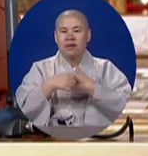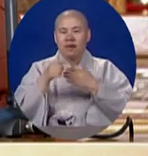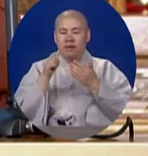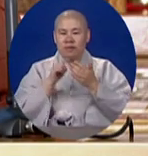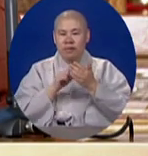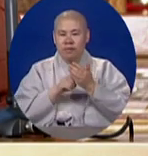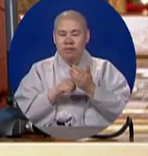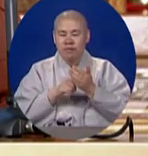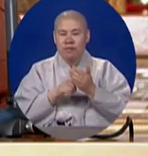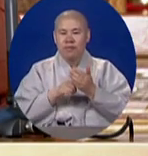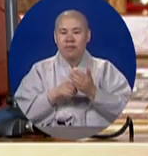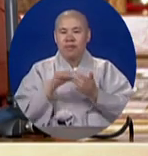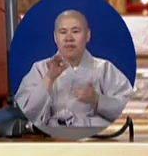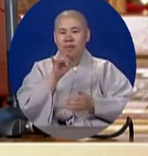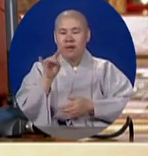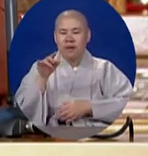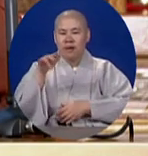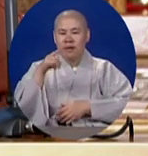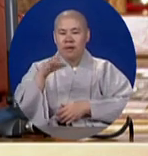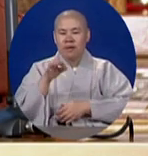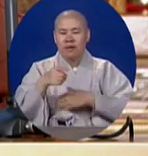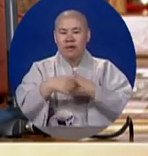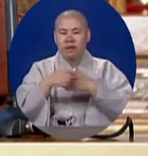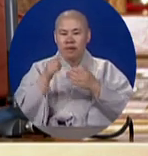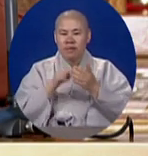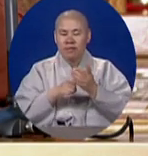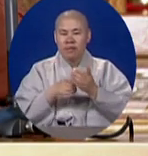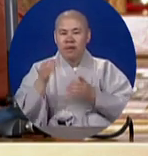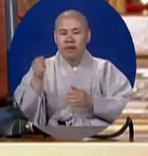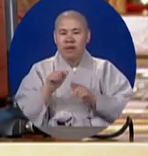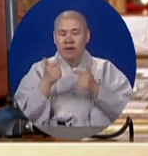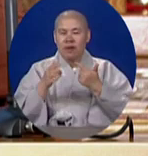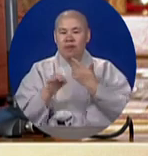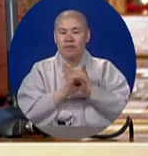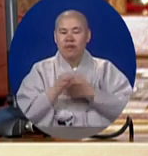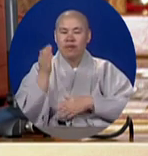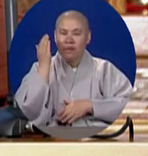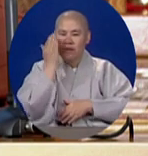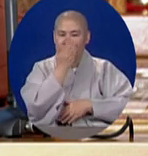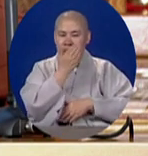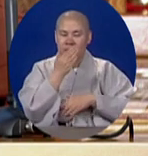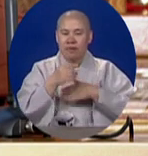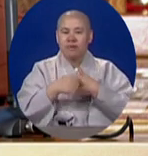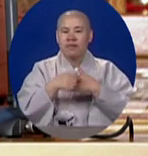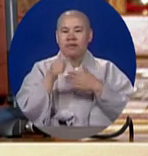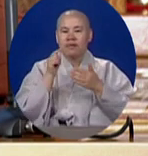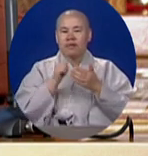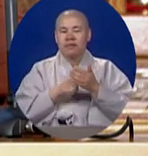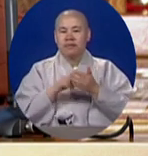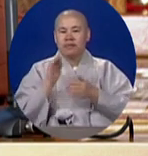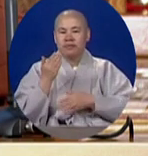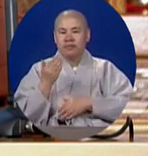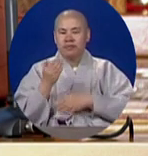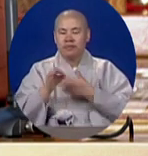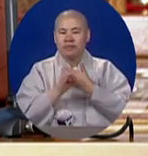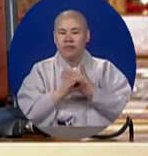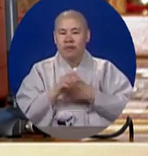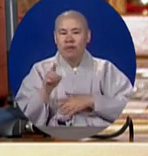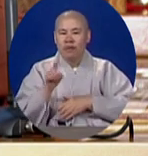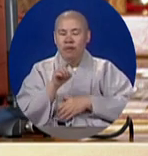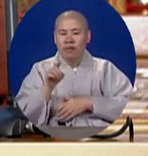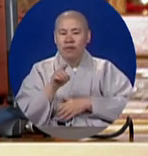그럼 애증심을 일으키지 아니하면 그게 청정심입니다. 애증심. 그럼 어디에